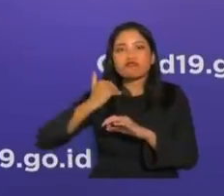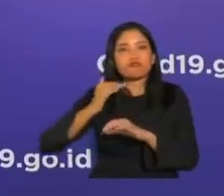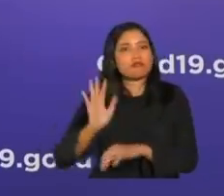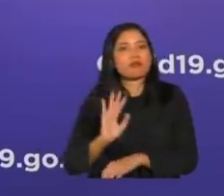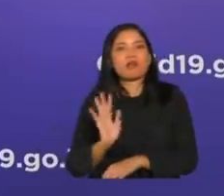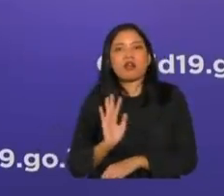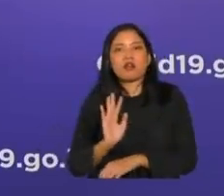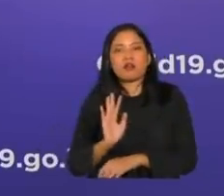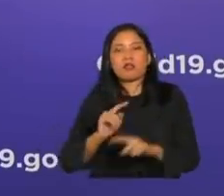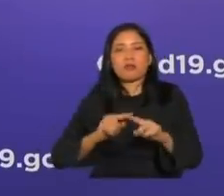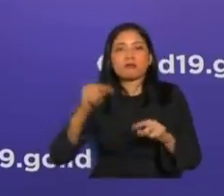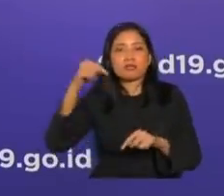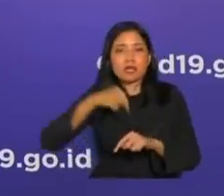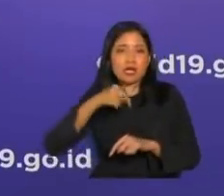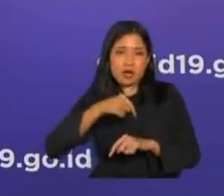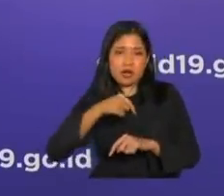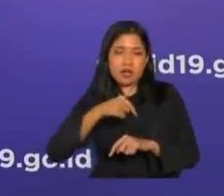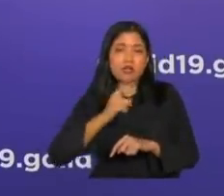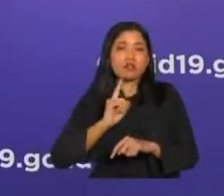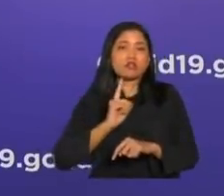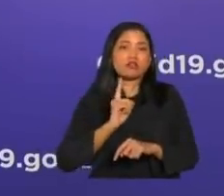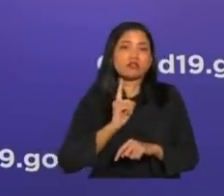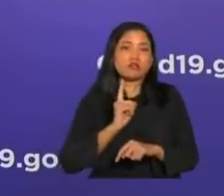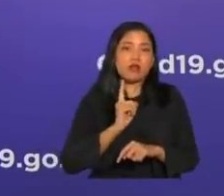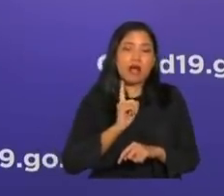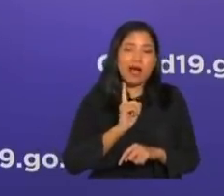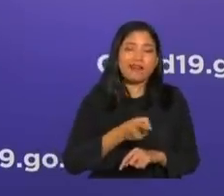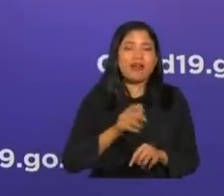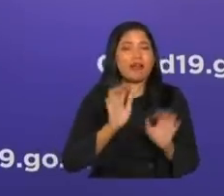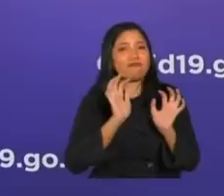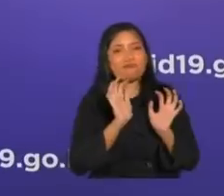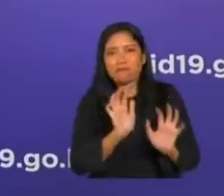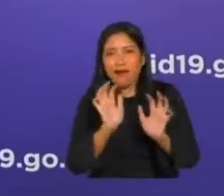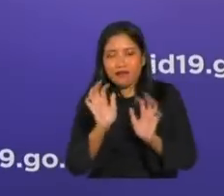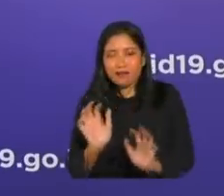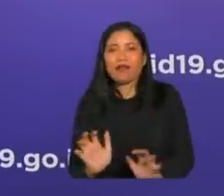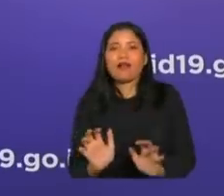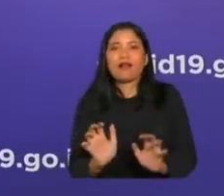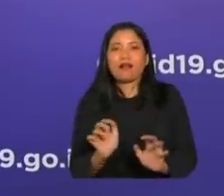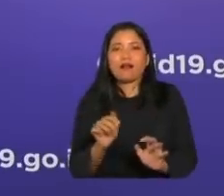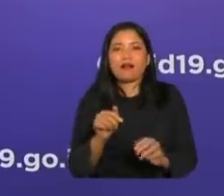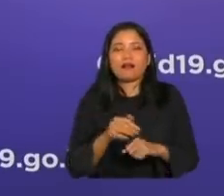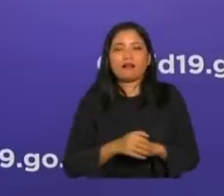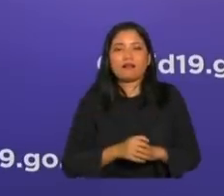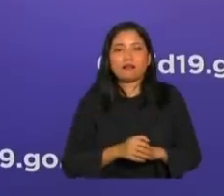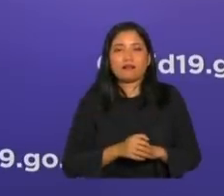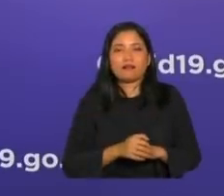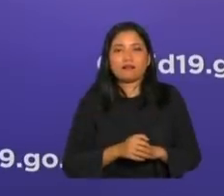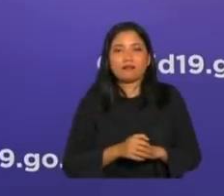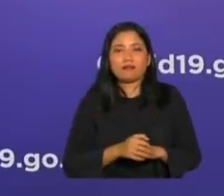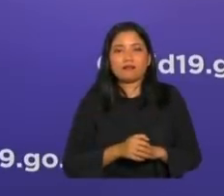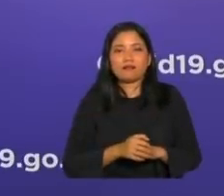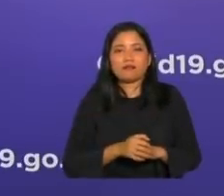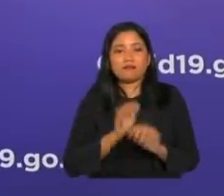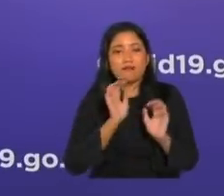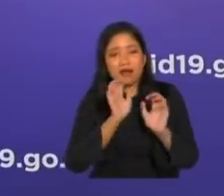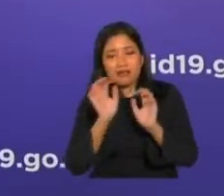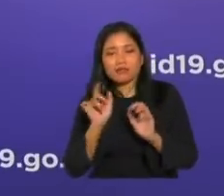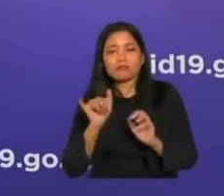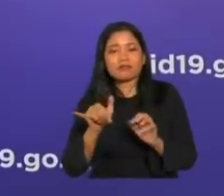tetapi sekarang ini sudah akan banyak kita lihat didominasi oleh transmisi